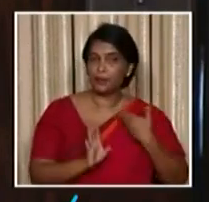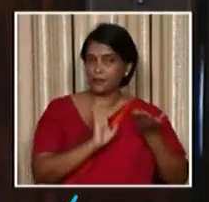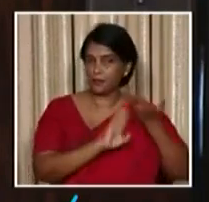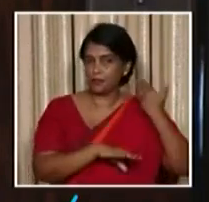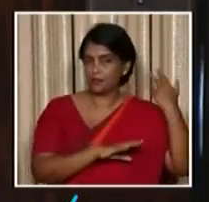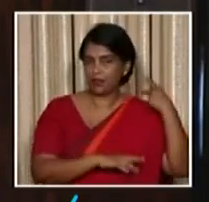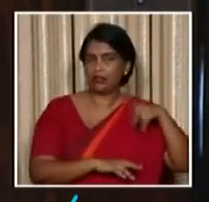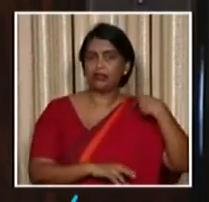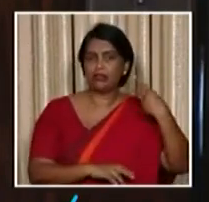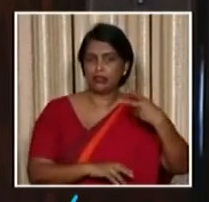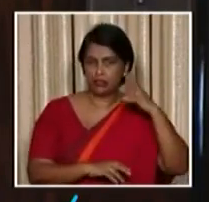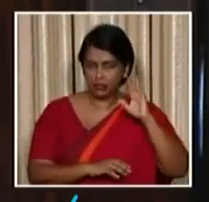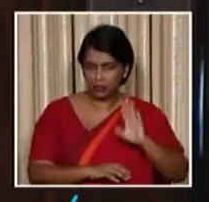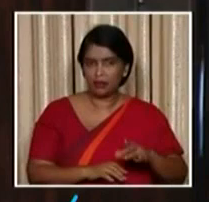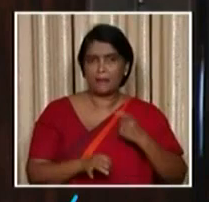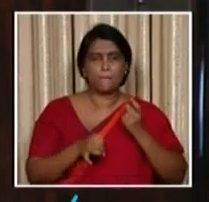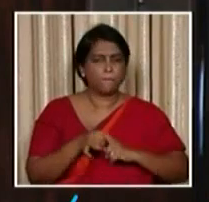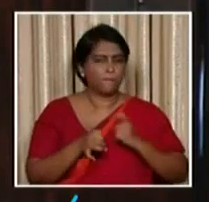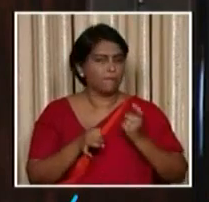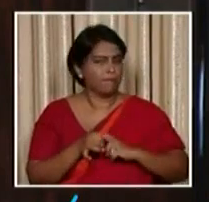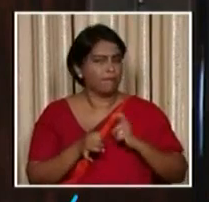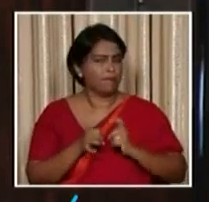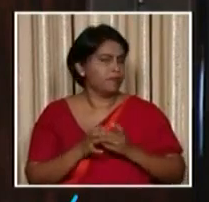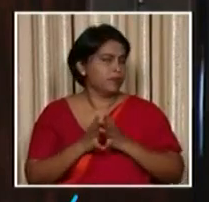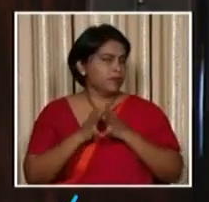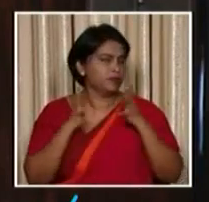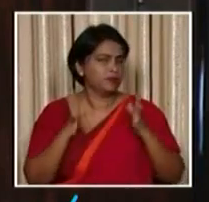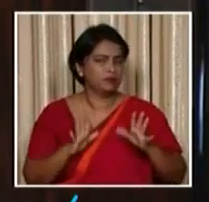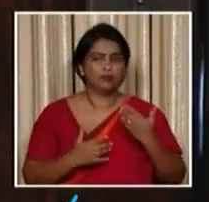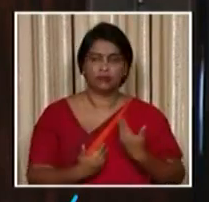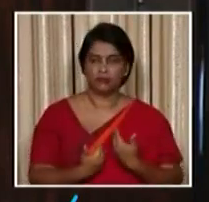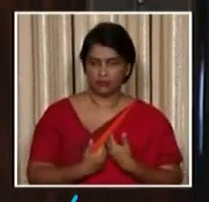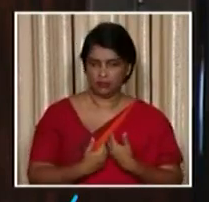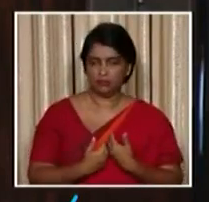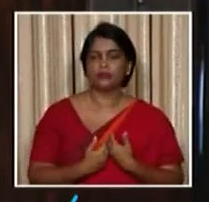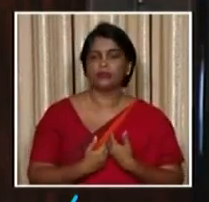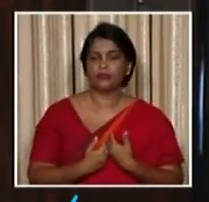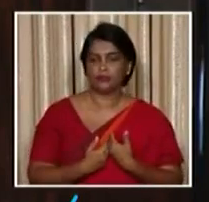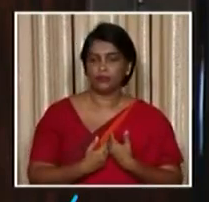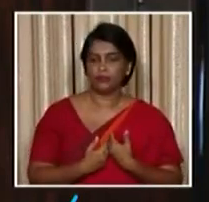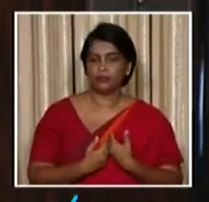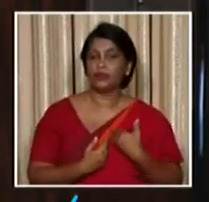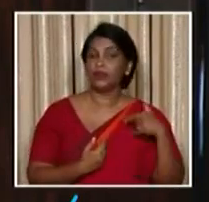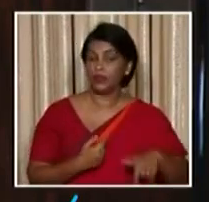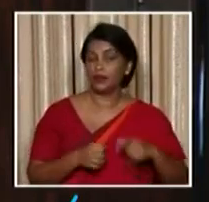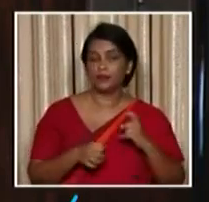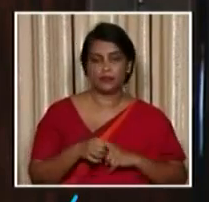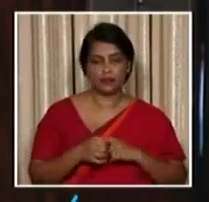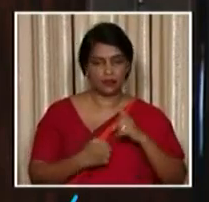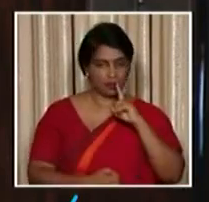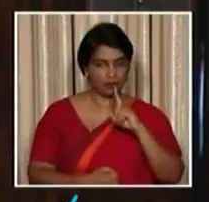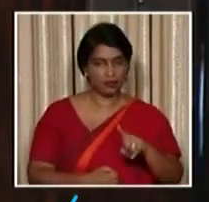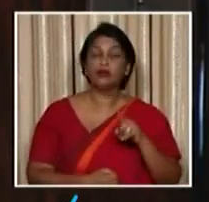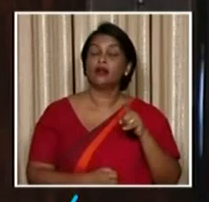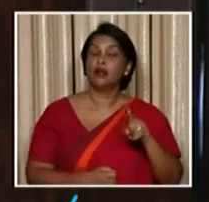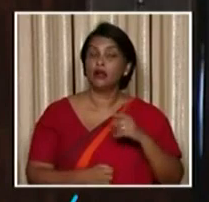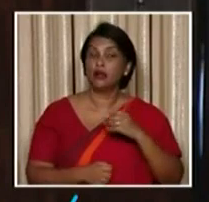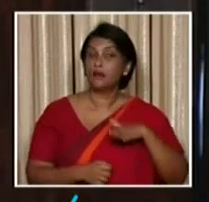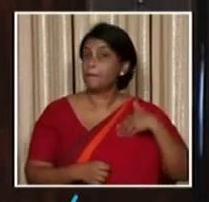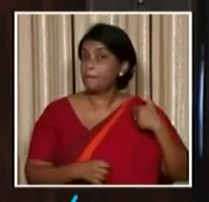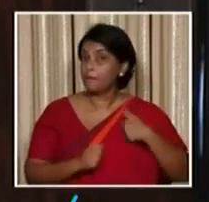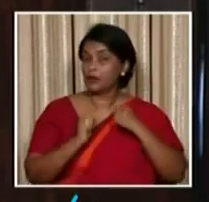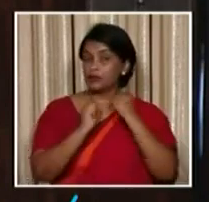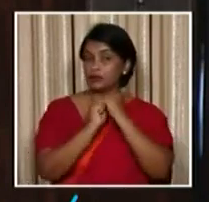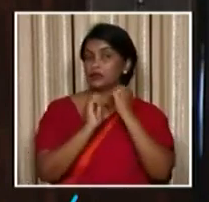දවස් දෙකේම සිදු වූ ප්‍රශ්න ගණනාවක් මත මගේ මේ ප්‍රශ්නේ මතුවෙන්නේ ප්‍රධාන වැඩ